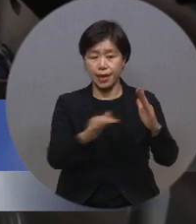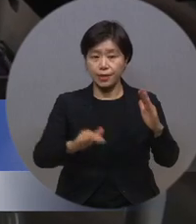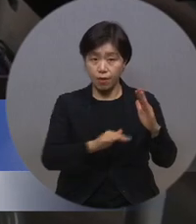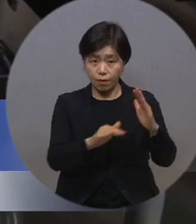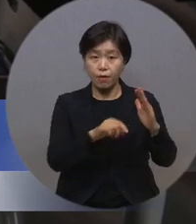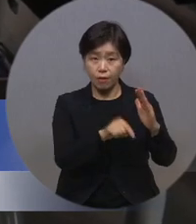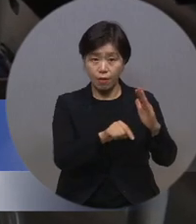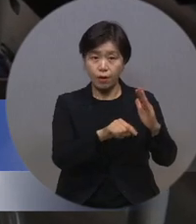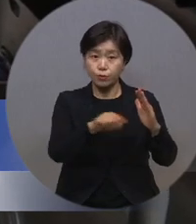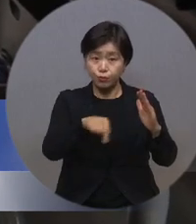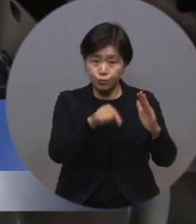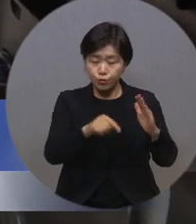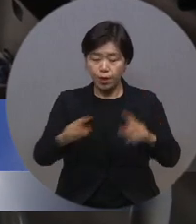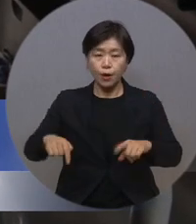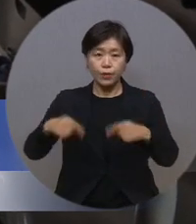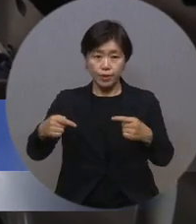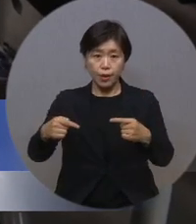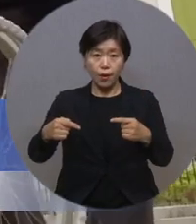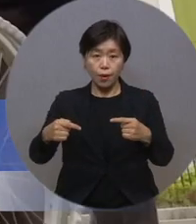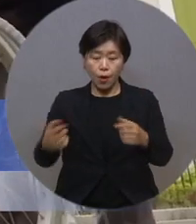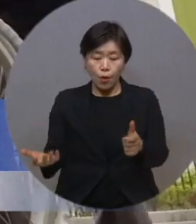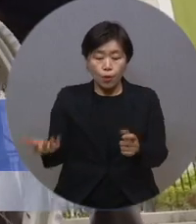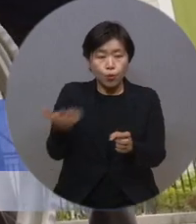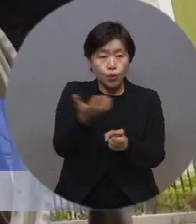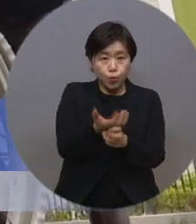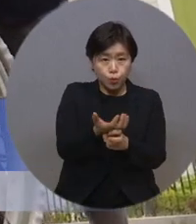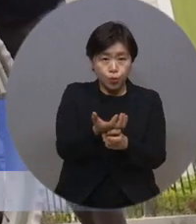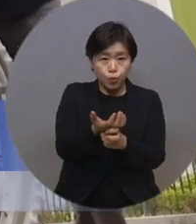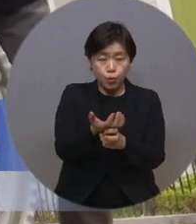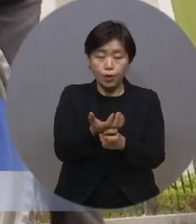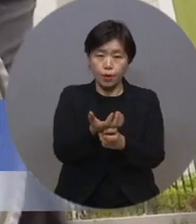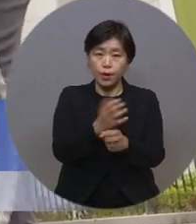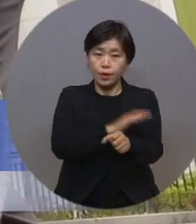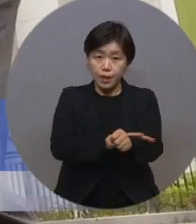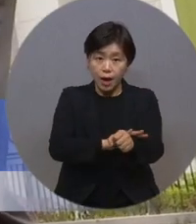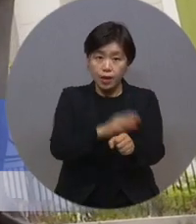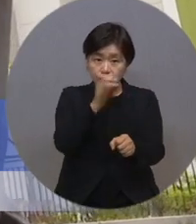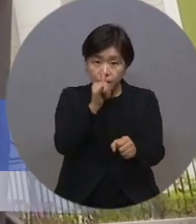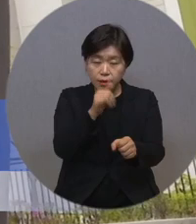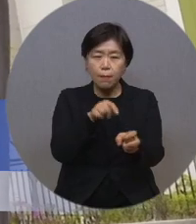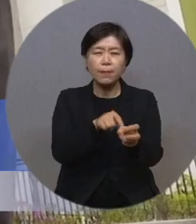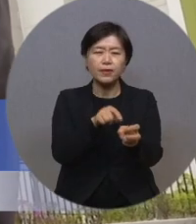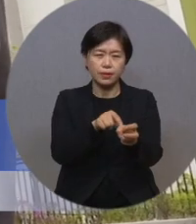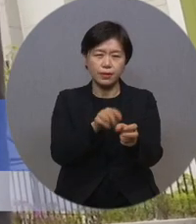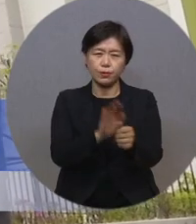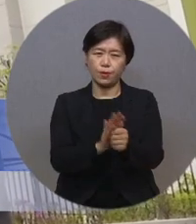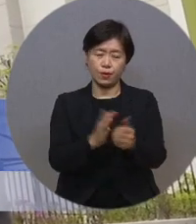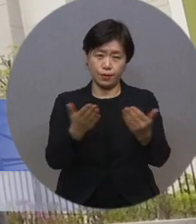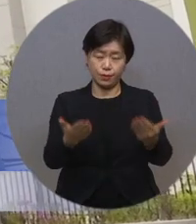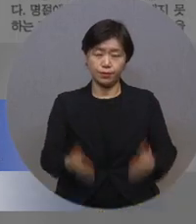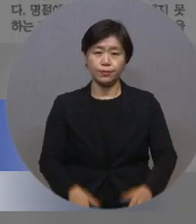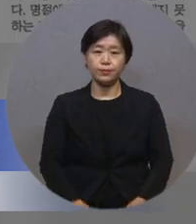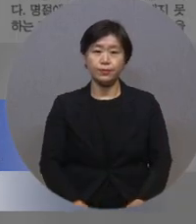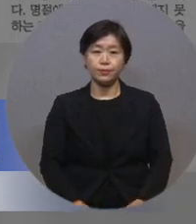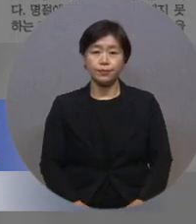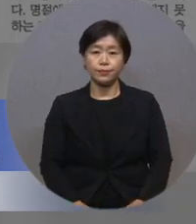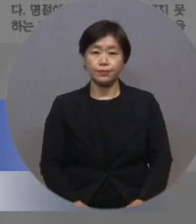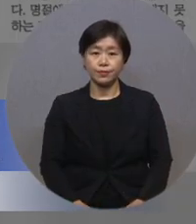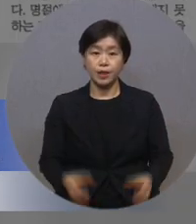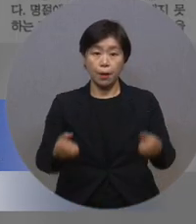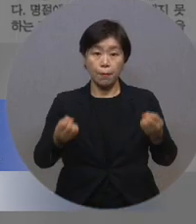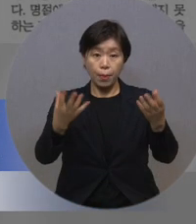휠체어 탑재가 용이하게 개조된 차량을 지원해 편하게 귀성할 수 있도록 지원하는 프로그램입니다 이벤트는